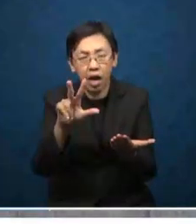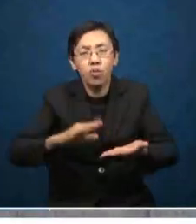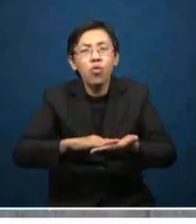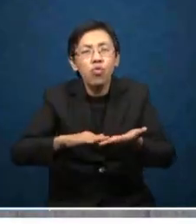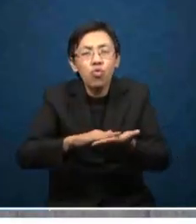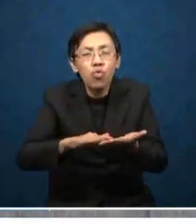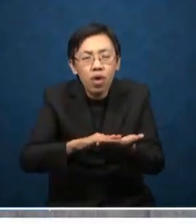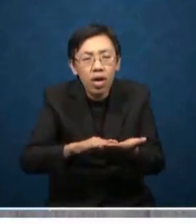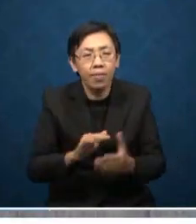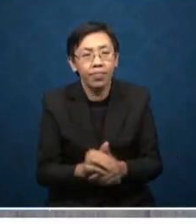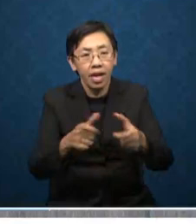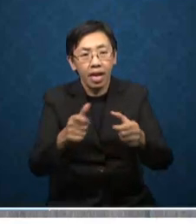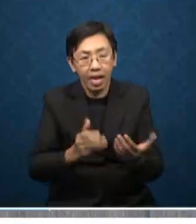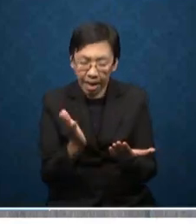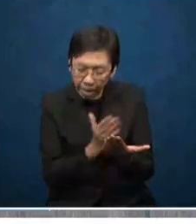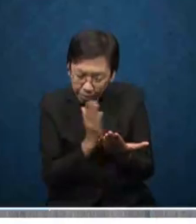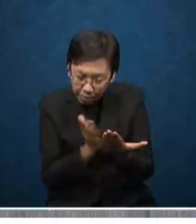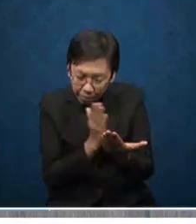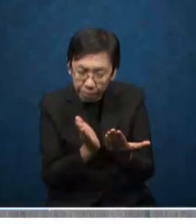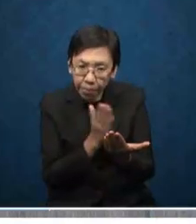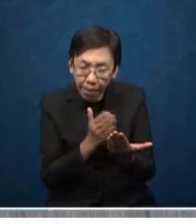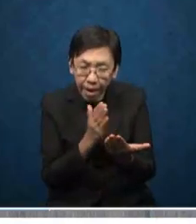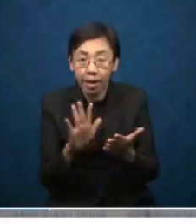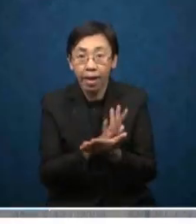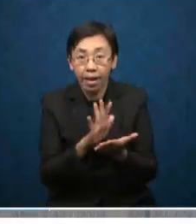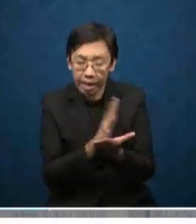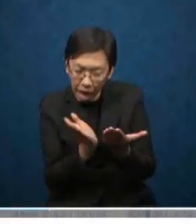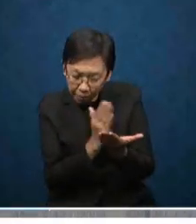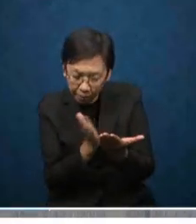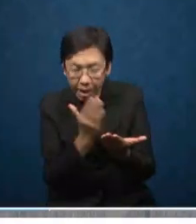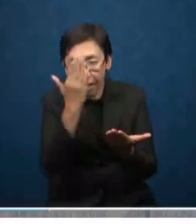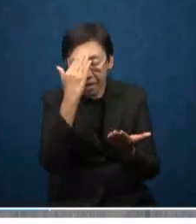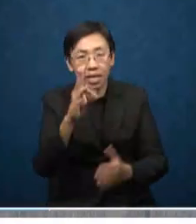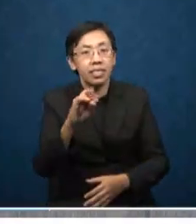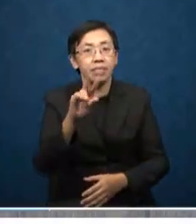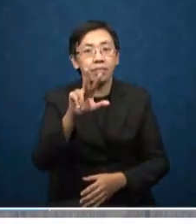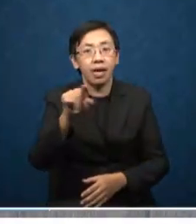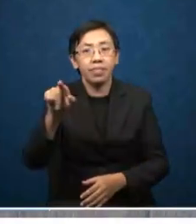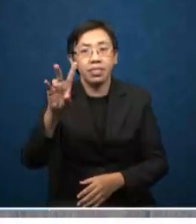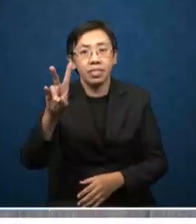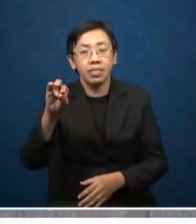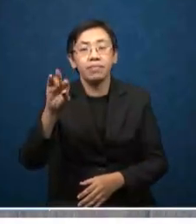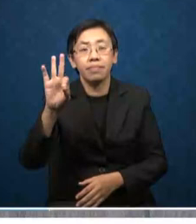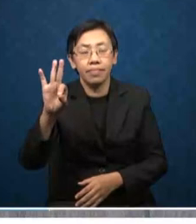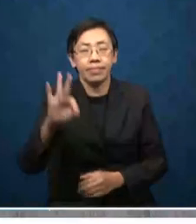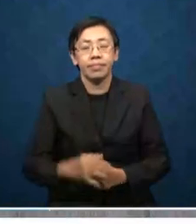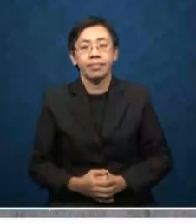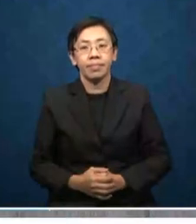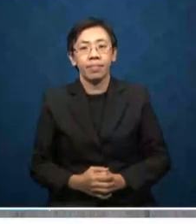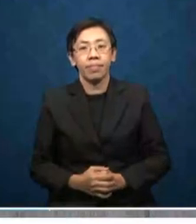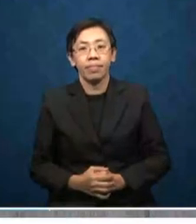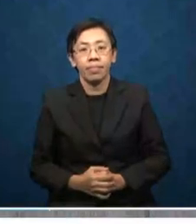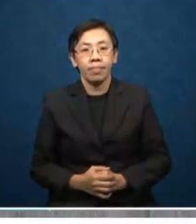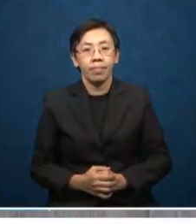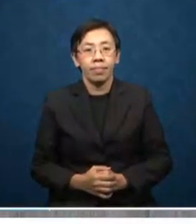ปรากฏตามรายงานหน้า 73ถึง 79ค่ะคือคดี